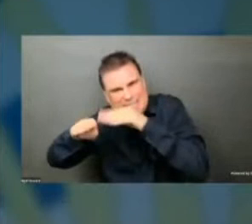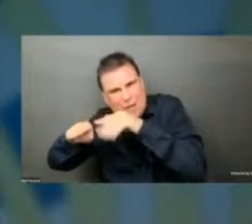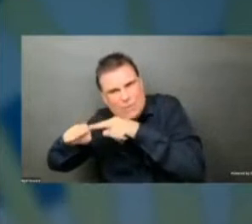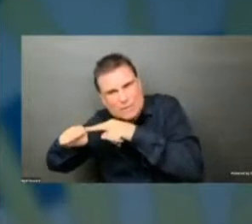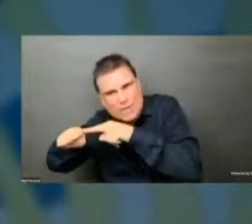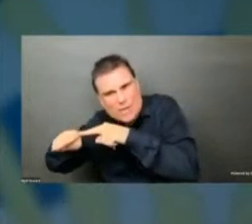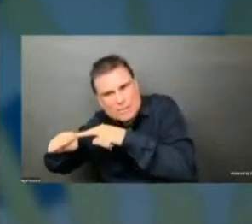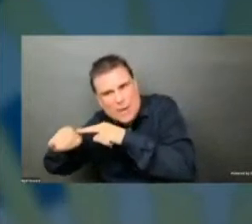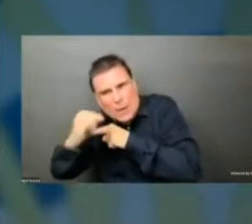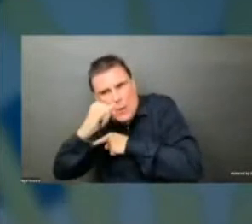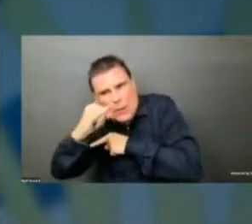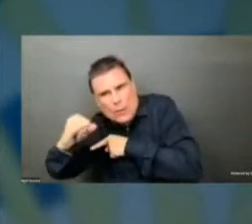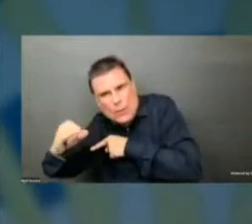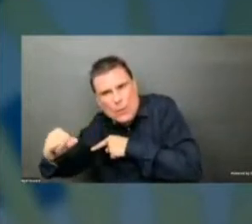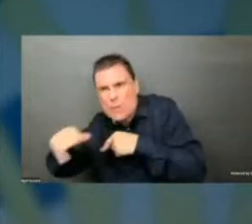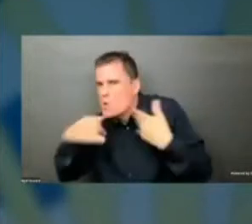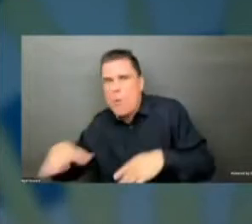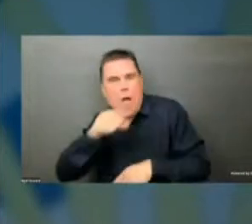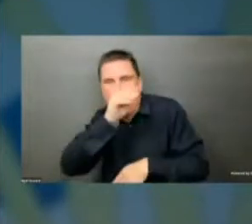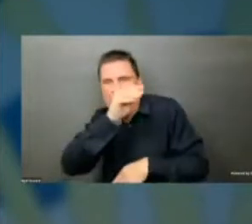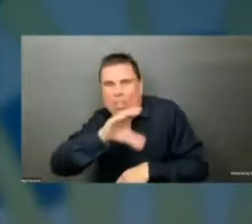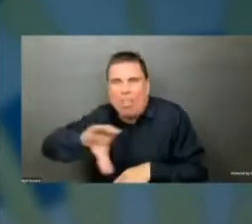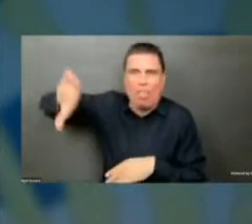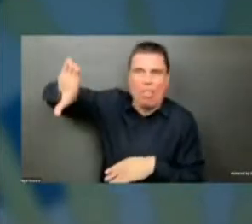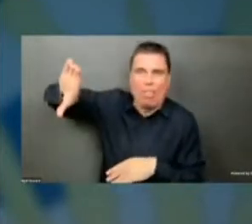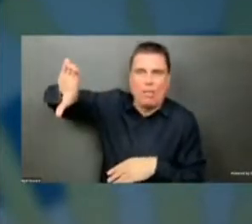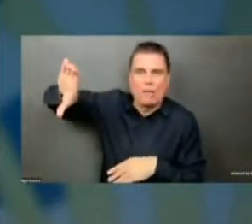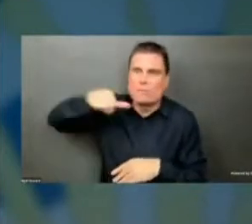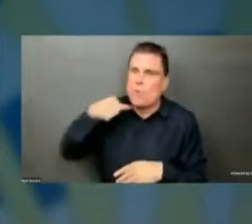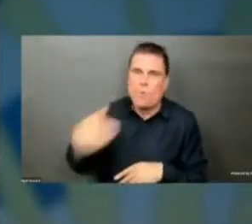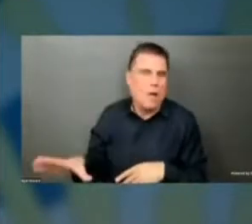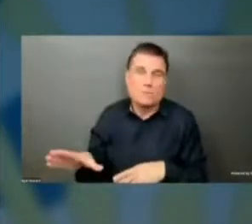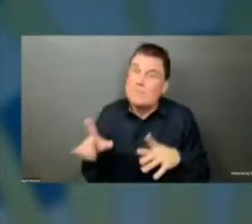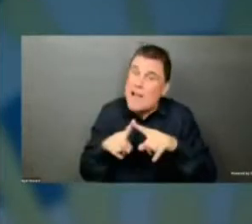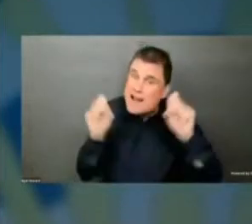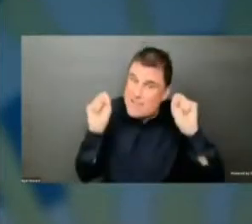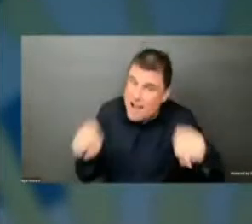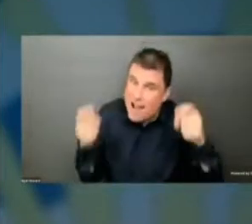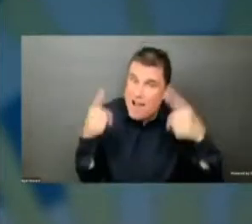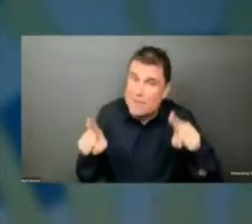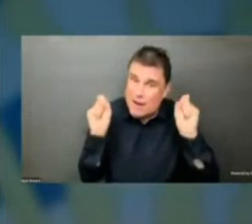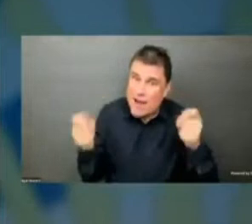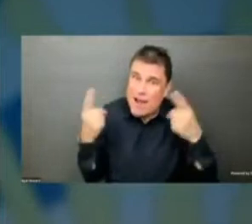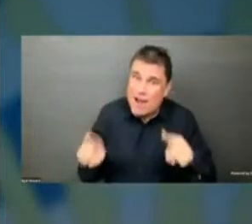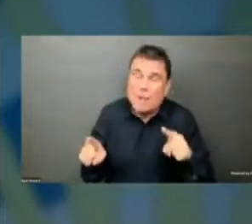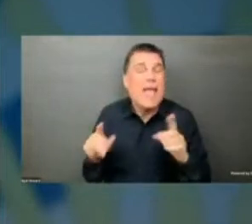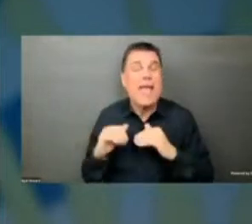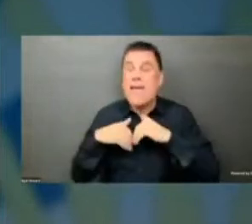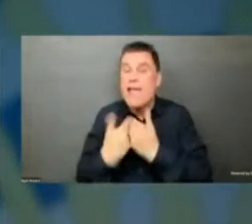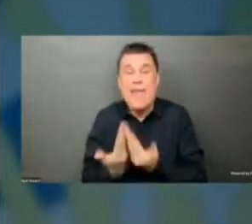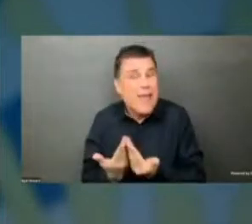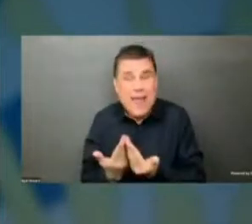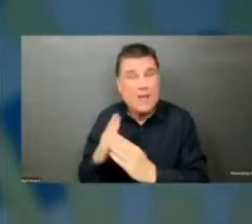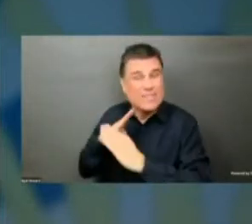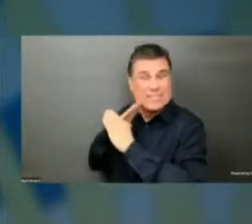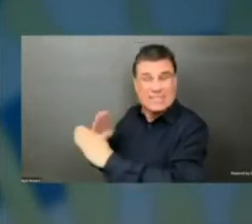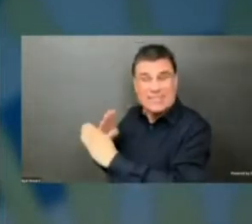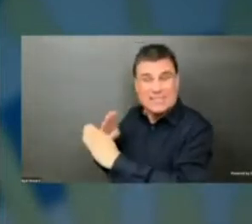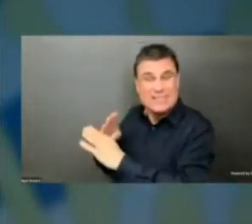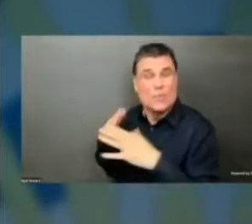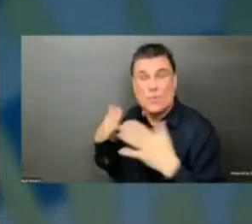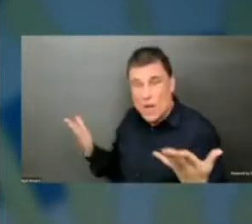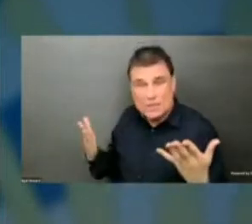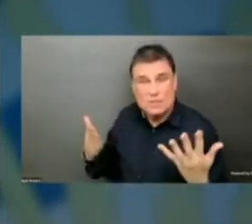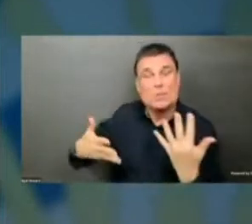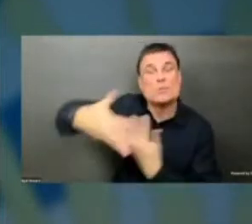的 possibility based on these models. And it has to do with our interactions and making sure that our interactions